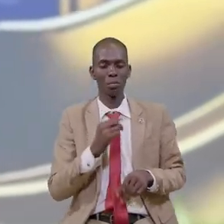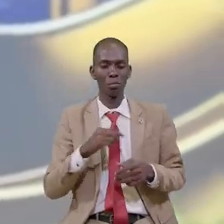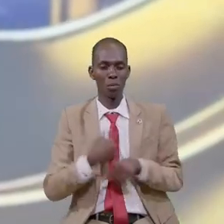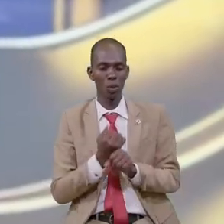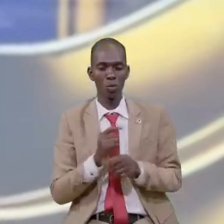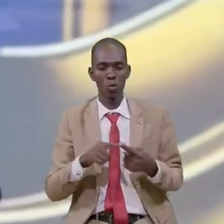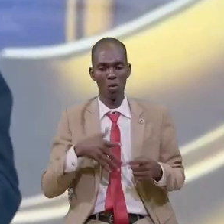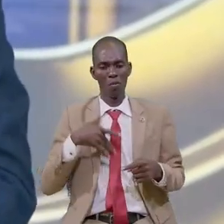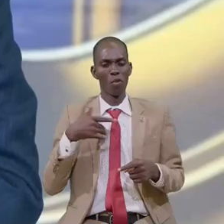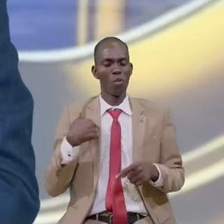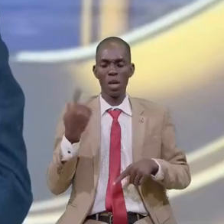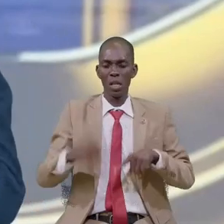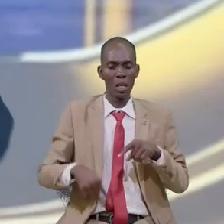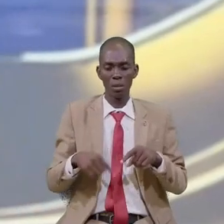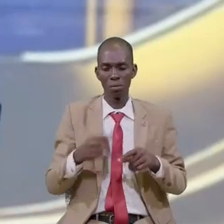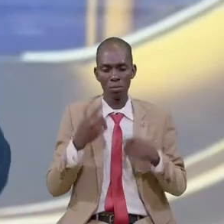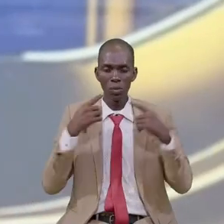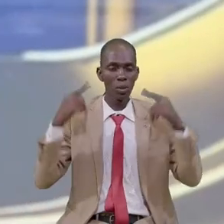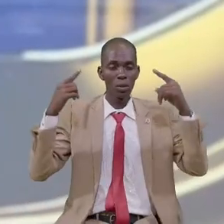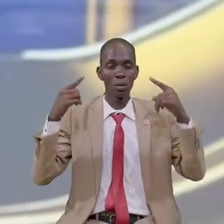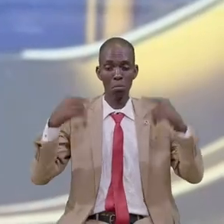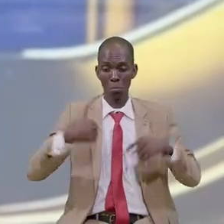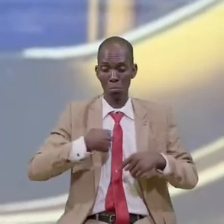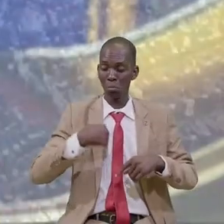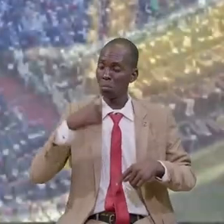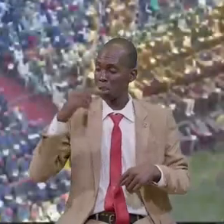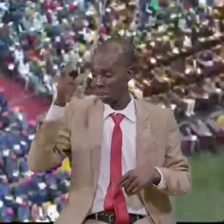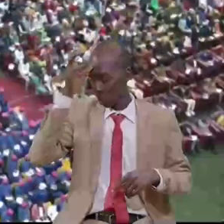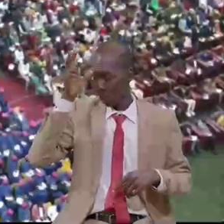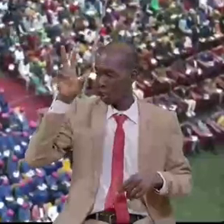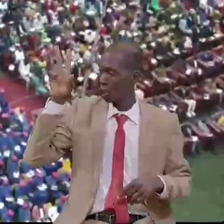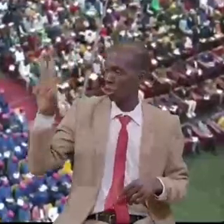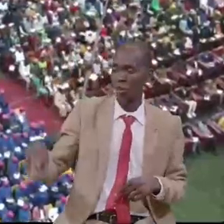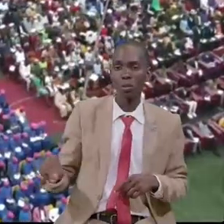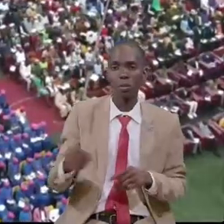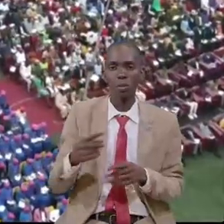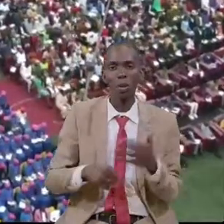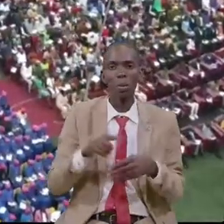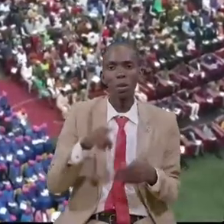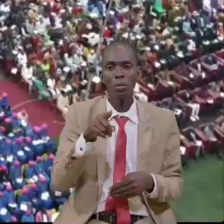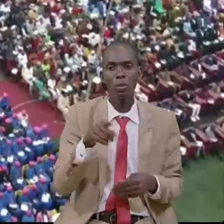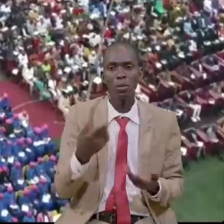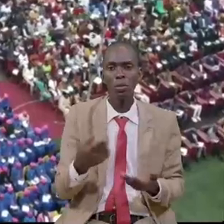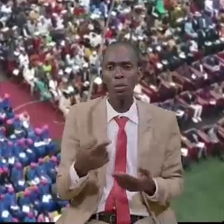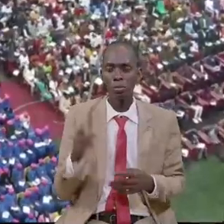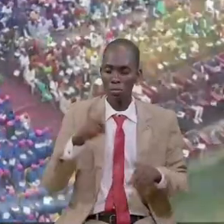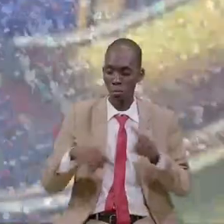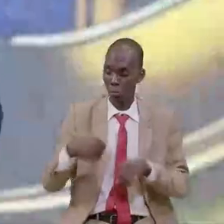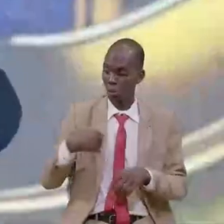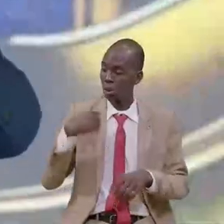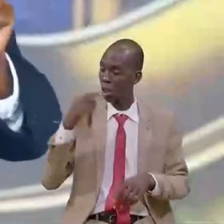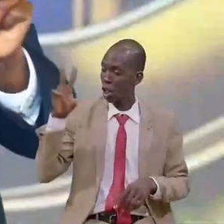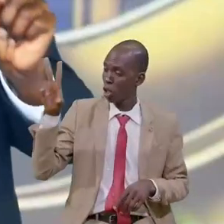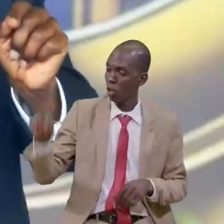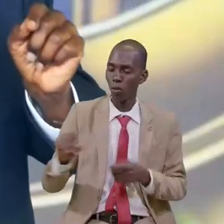dis non à Satan. Et toi, je dis non à la maladie. J'ai dit